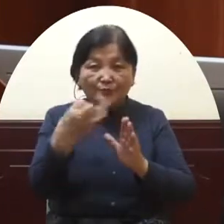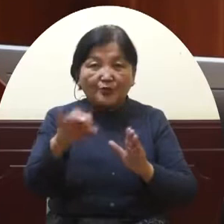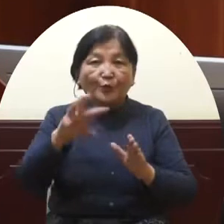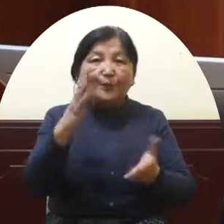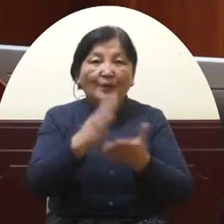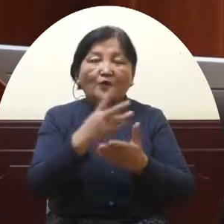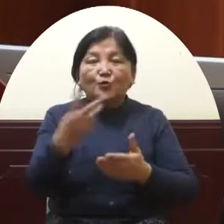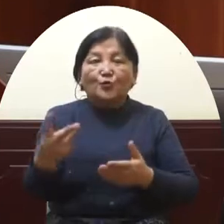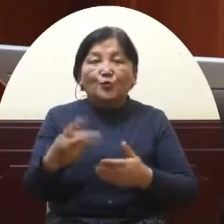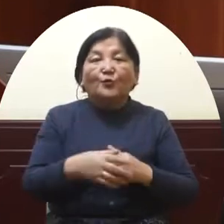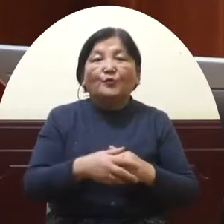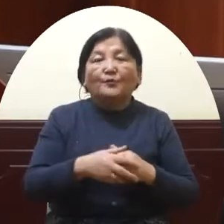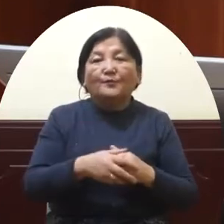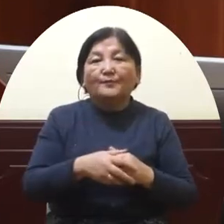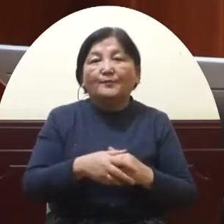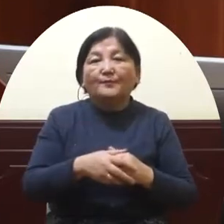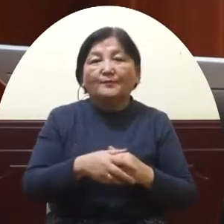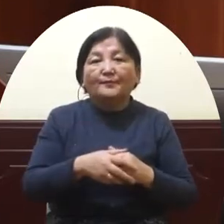шүү.